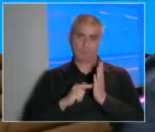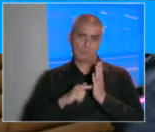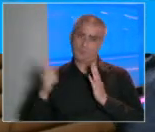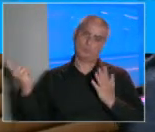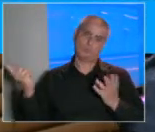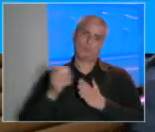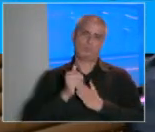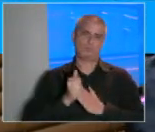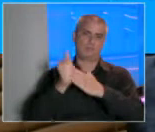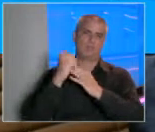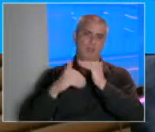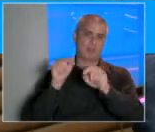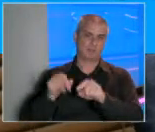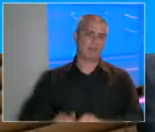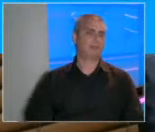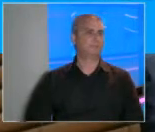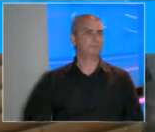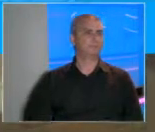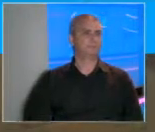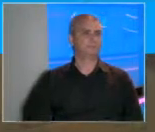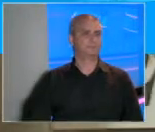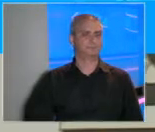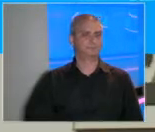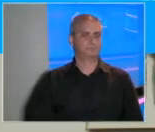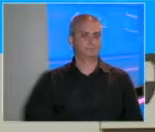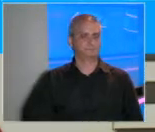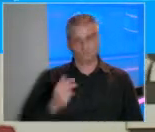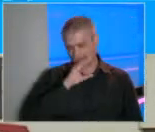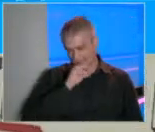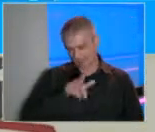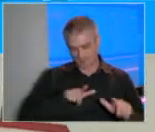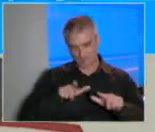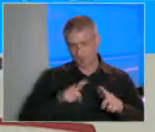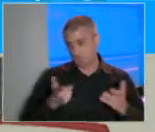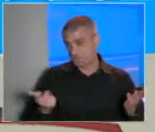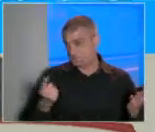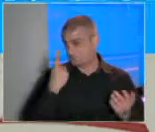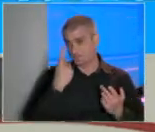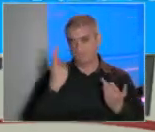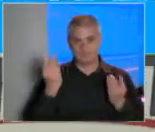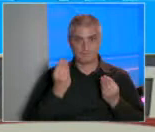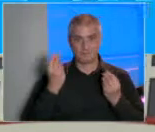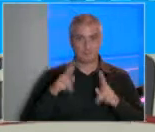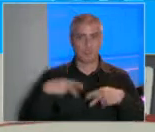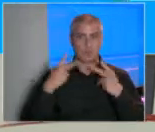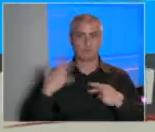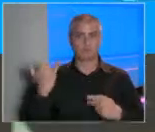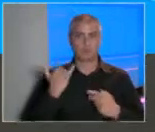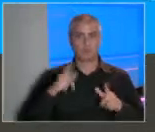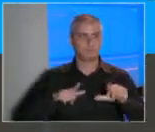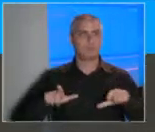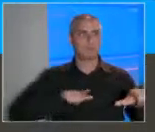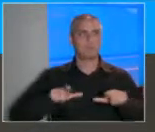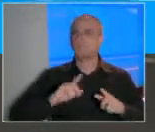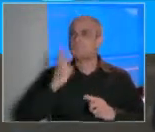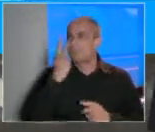זה שמוביל את המהלך. כן, את יודעת, דיברת על המפות, שזה אני חושב אולי אחד מהמונחים שחוזרים כל הזמן, המפות,